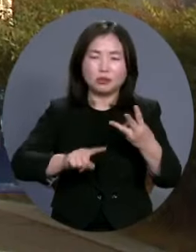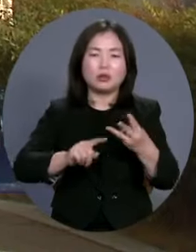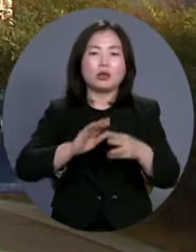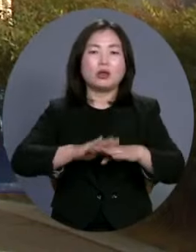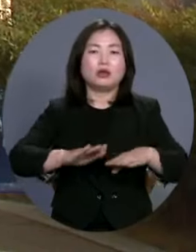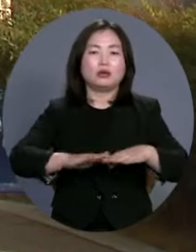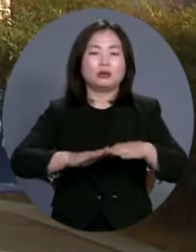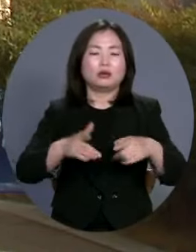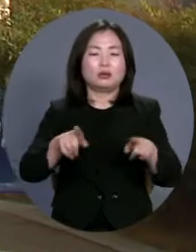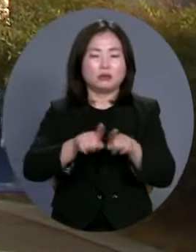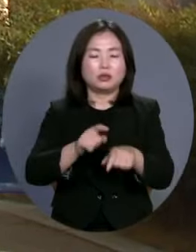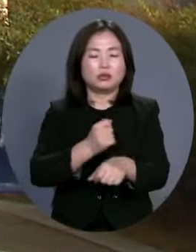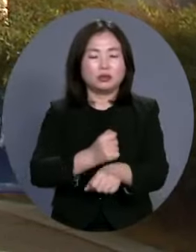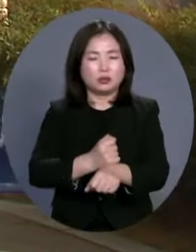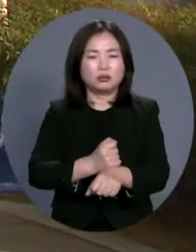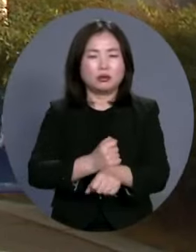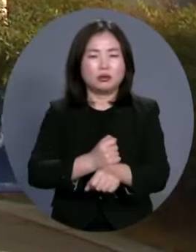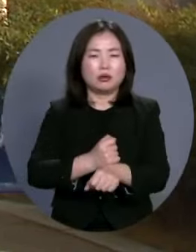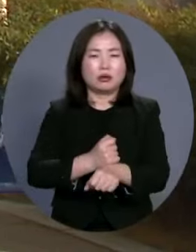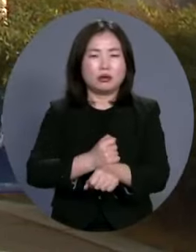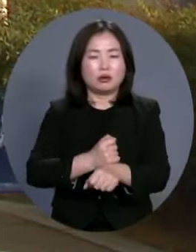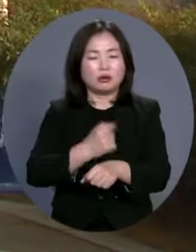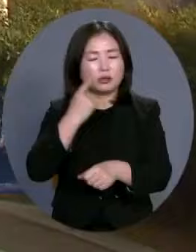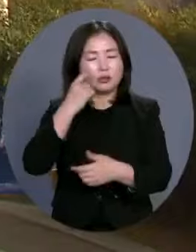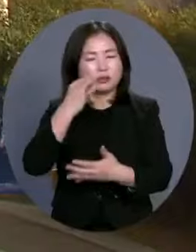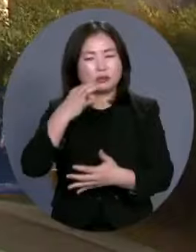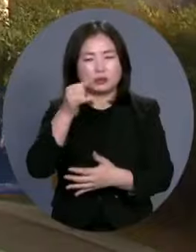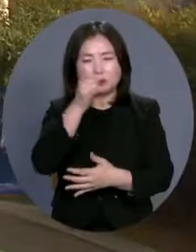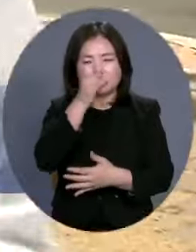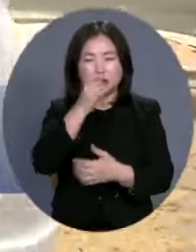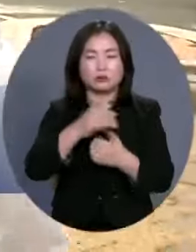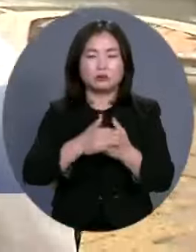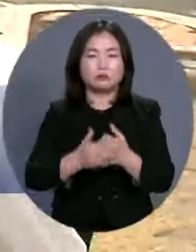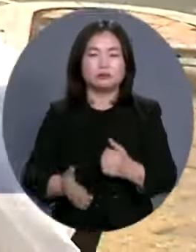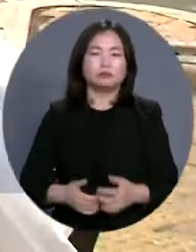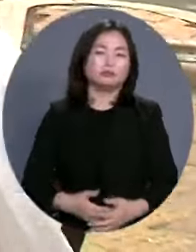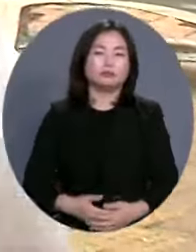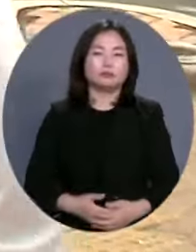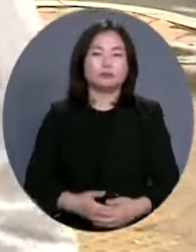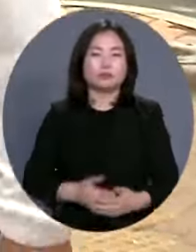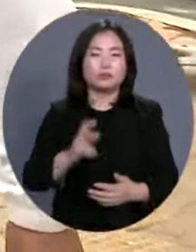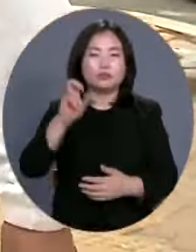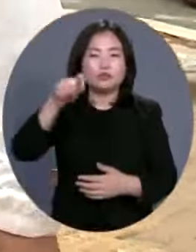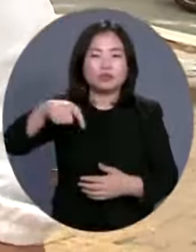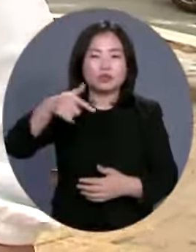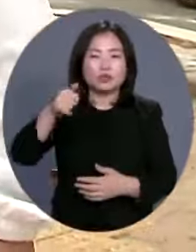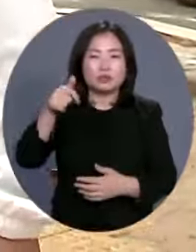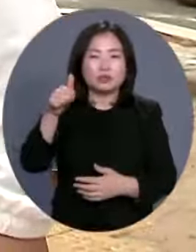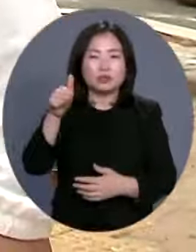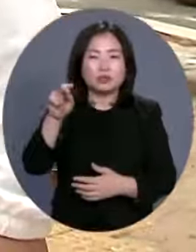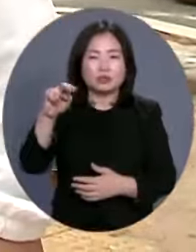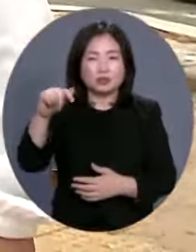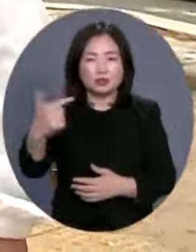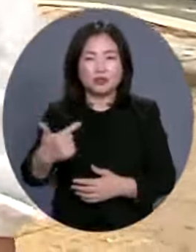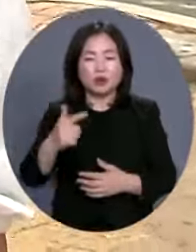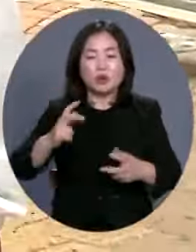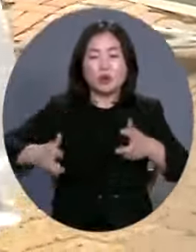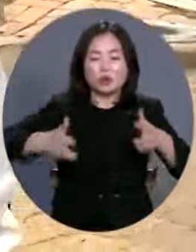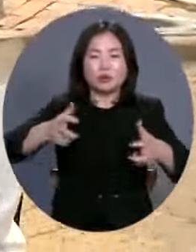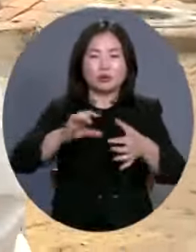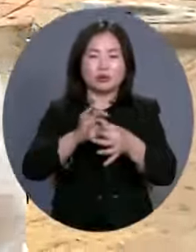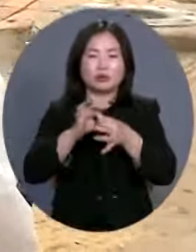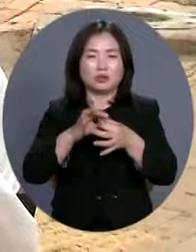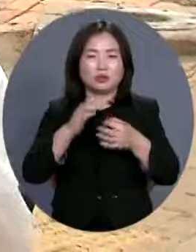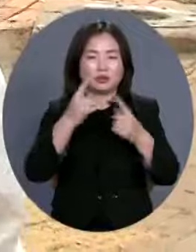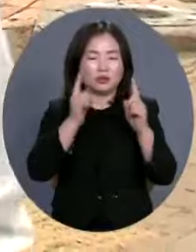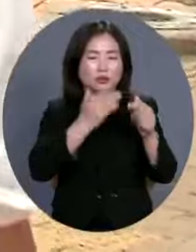대안을 함께 만들겠다라는 가치를 가지고 하는 것이라서 무소속 김기현 후보는 로봇 관련 대기업